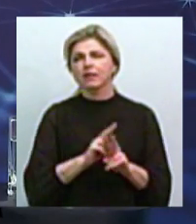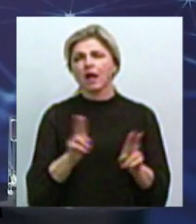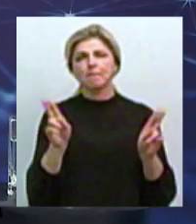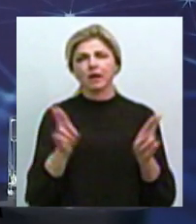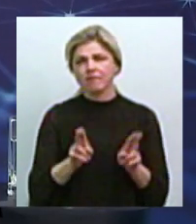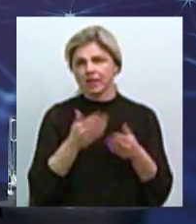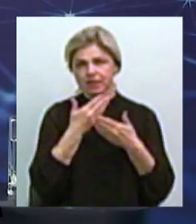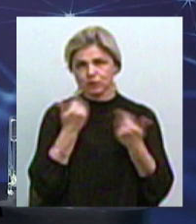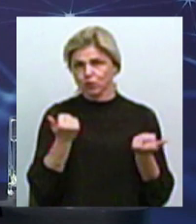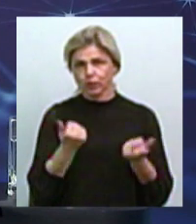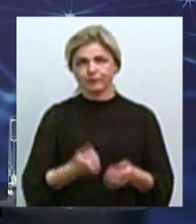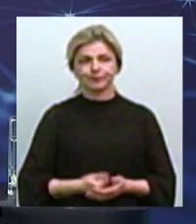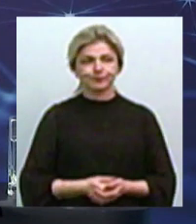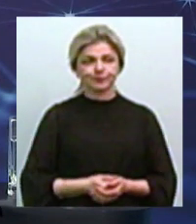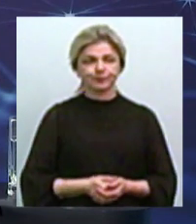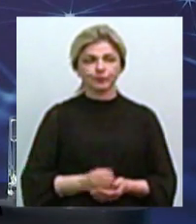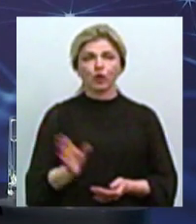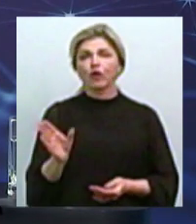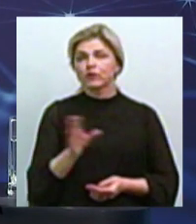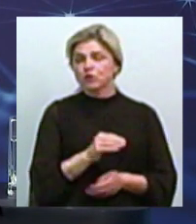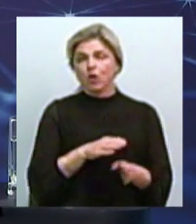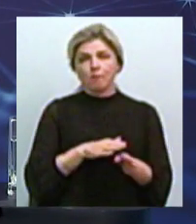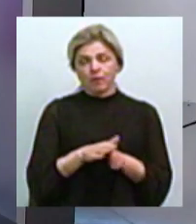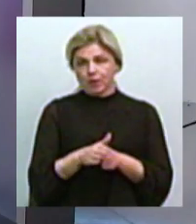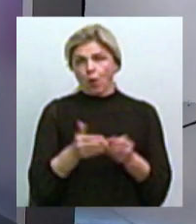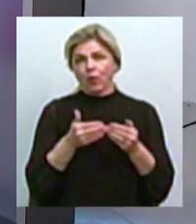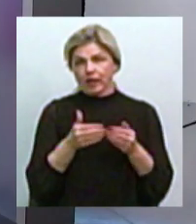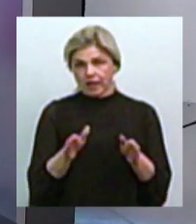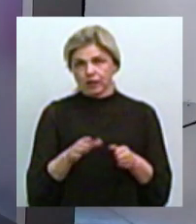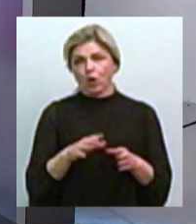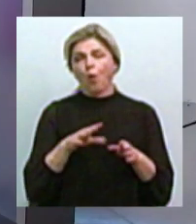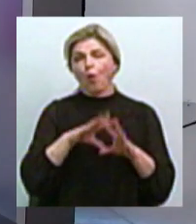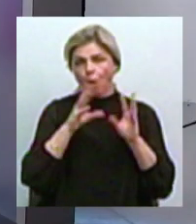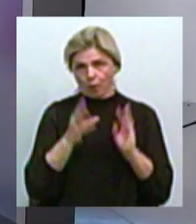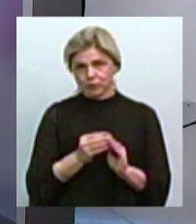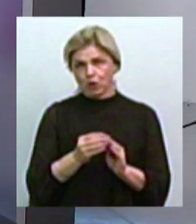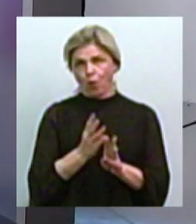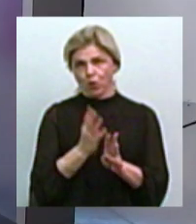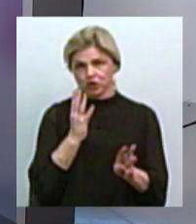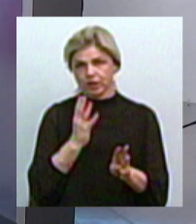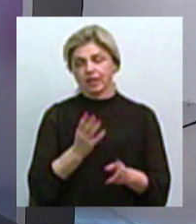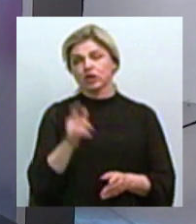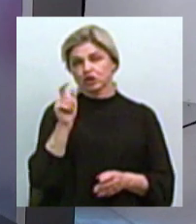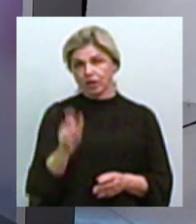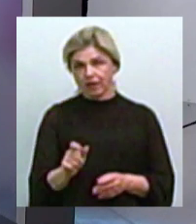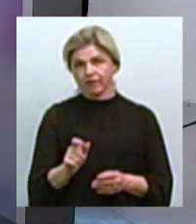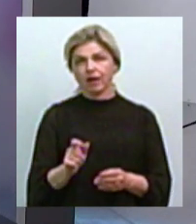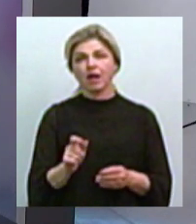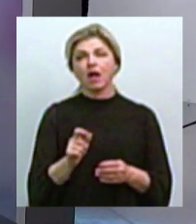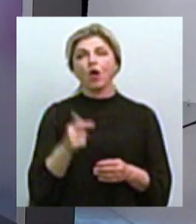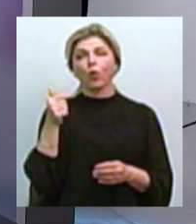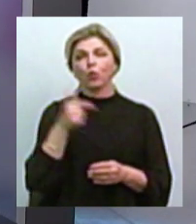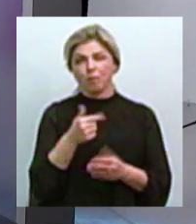не існує. Все в порядке абсолютно открытой общей очереди. То есть человек, набралась группа